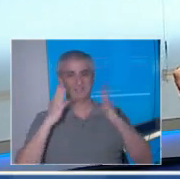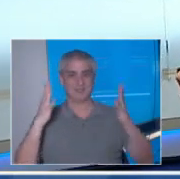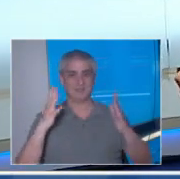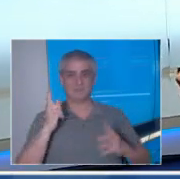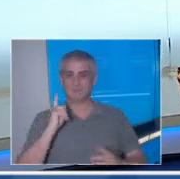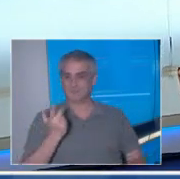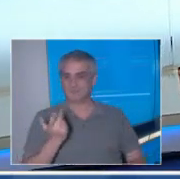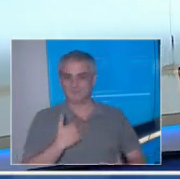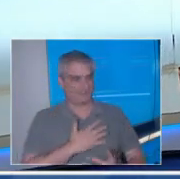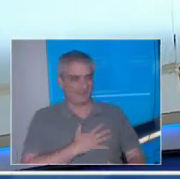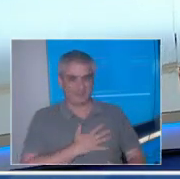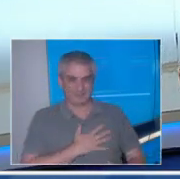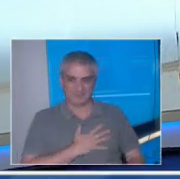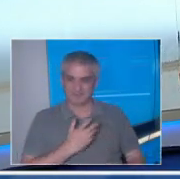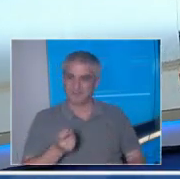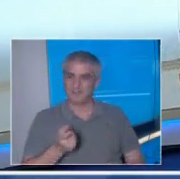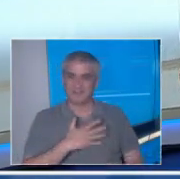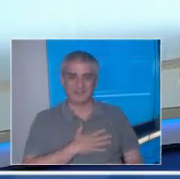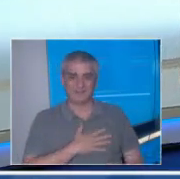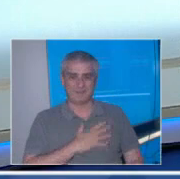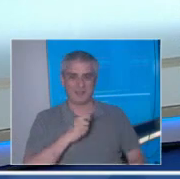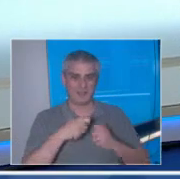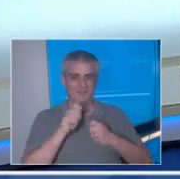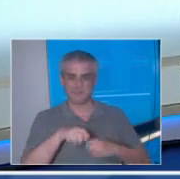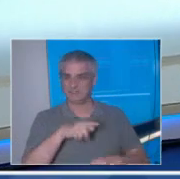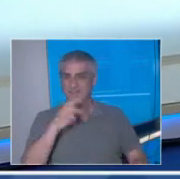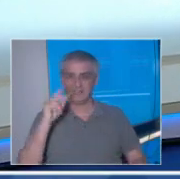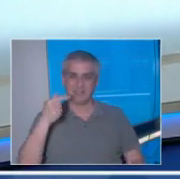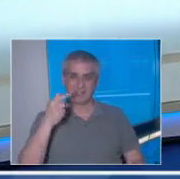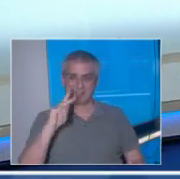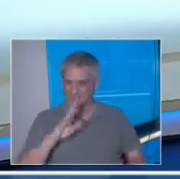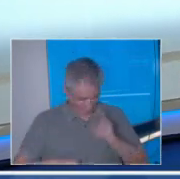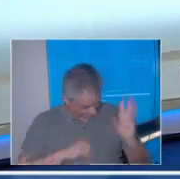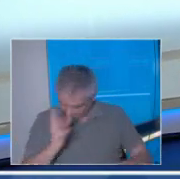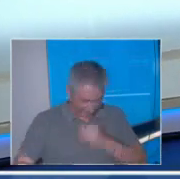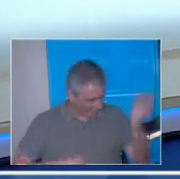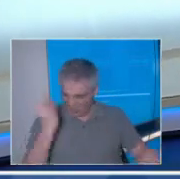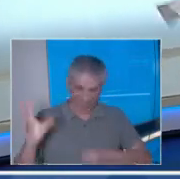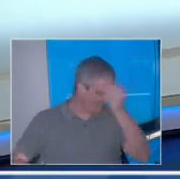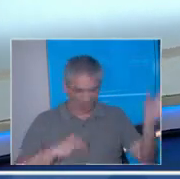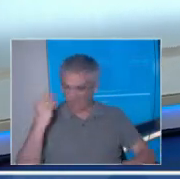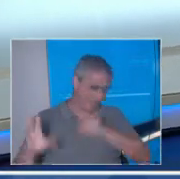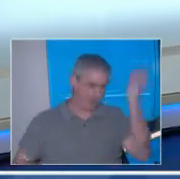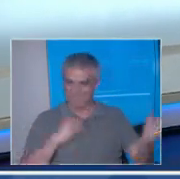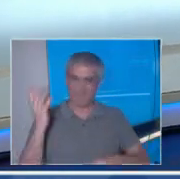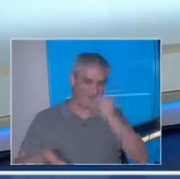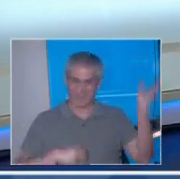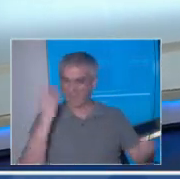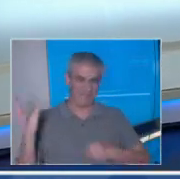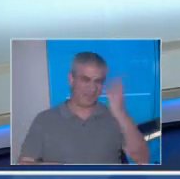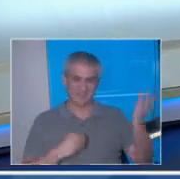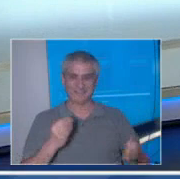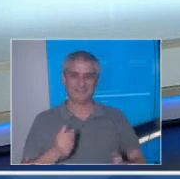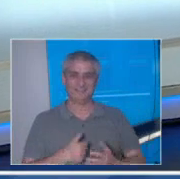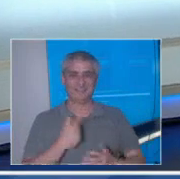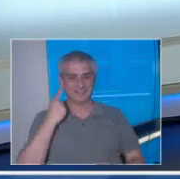אבל מאוד, ליבי יצא... עלינו עלייך, מטי. ליבי יצא לחבר הכנסת גלעד קריב. איפה אנחנו? איפה אנחנו? איזה סגות רוויזיה, רוויזיה!